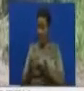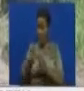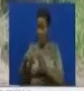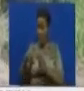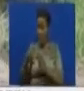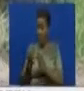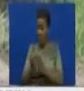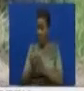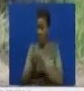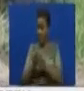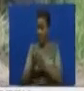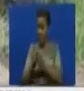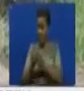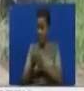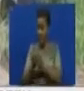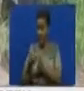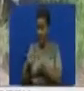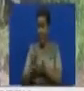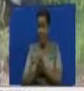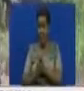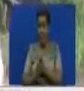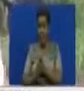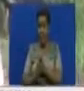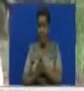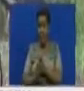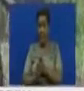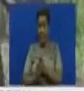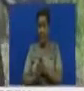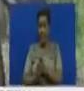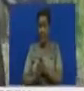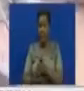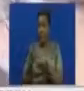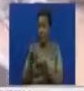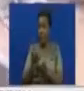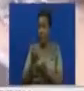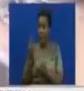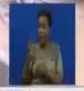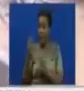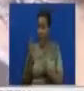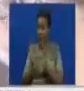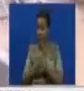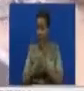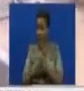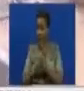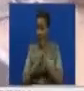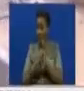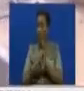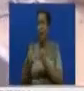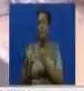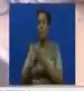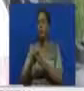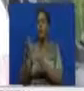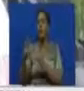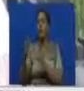mahindi. Badala ya kuitengenezea hata 800,000 inabidi utengenezea hata 900,000. Mteja mwingine anasema ngoja niende tu